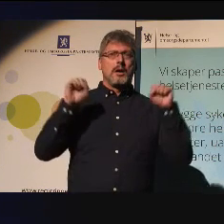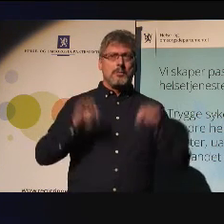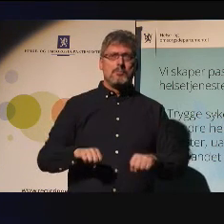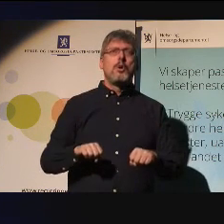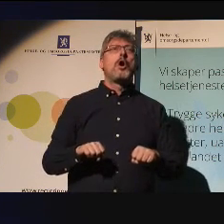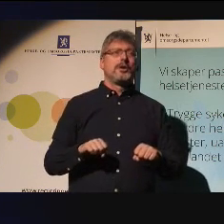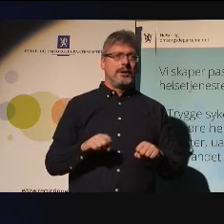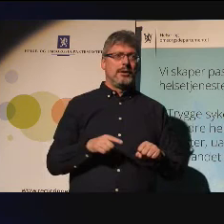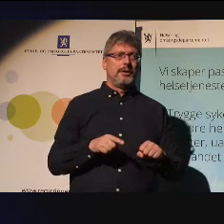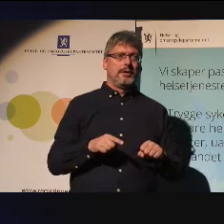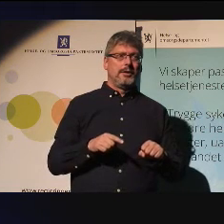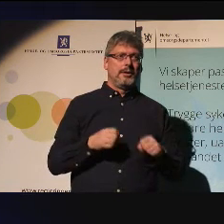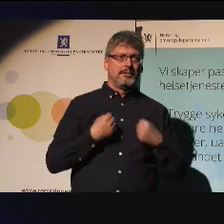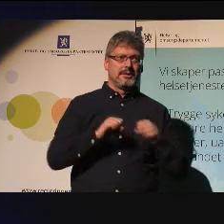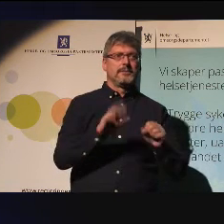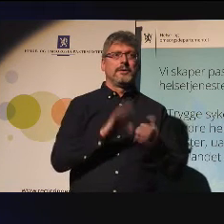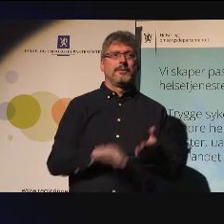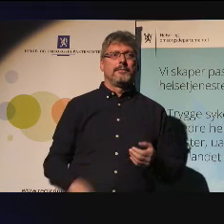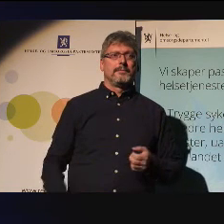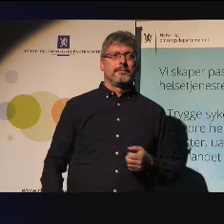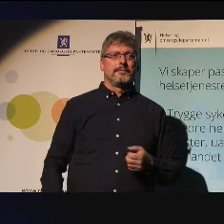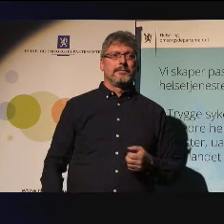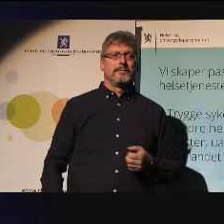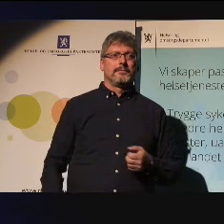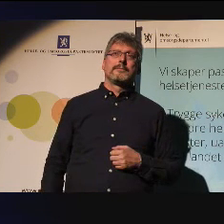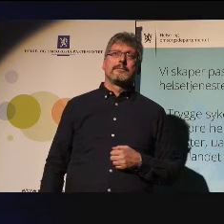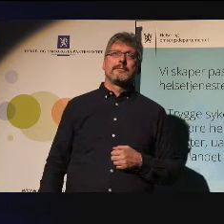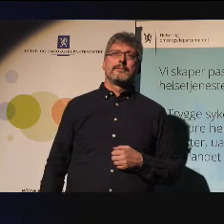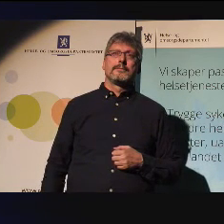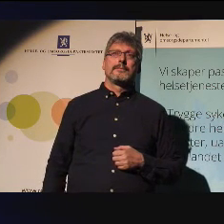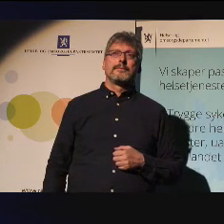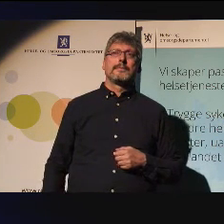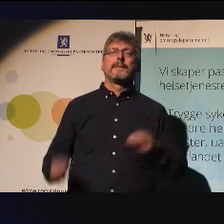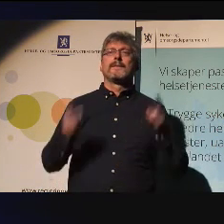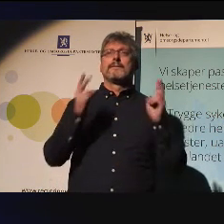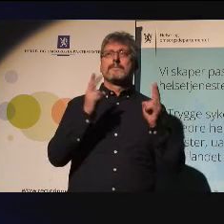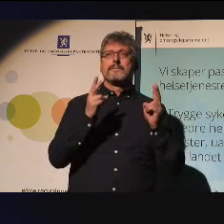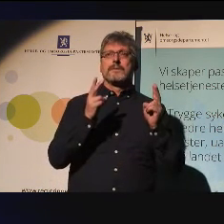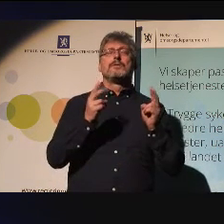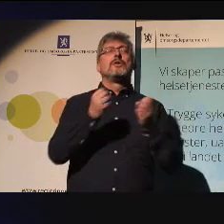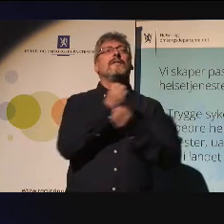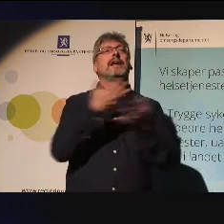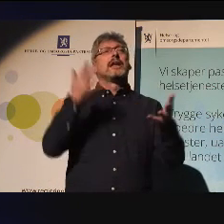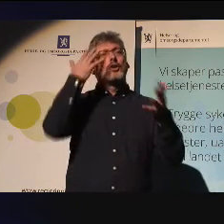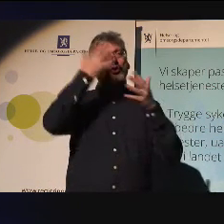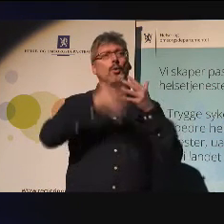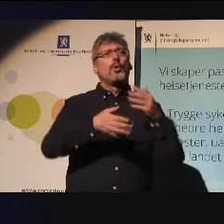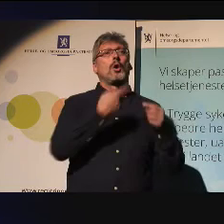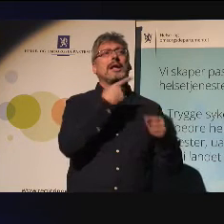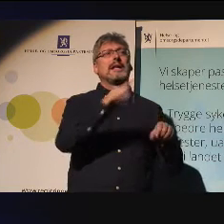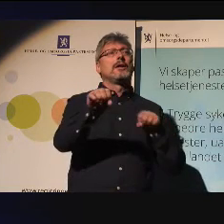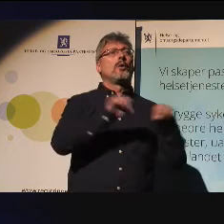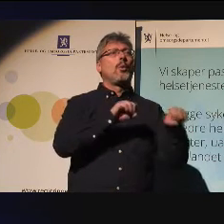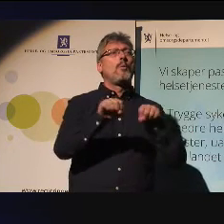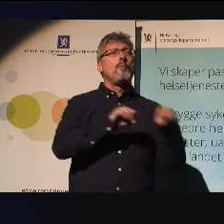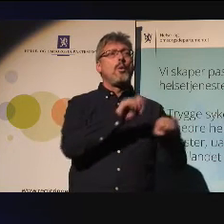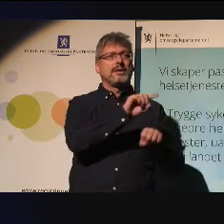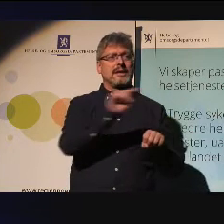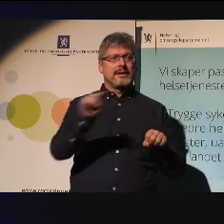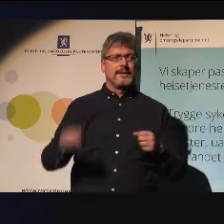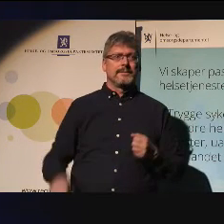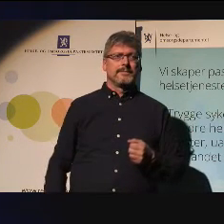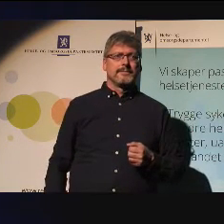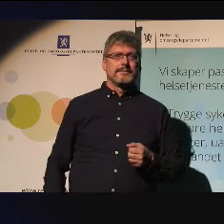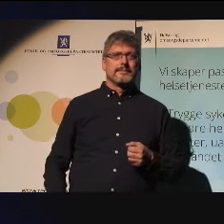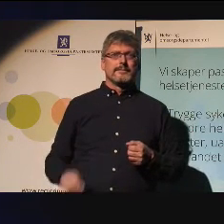etter. Vi ønsker også flere psykologer i kommunene. Og for å skaffe den kompetansen